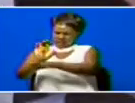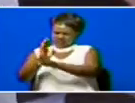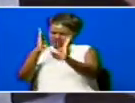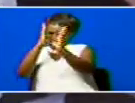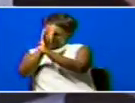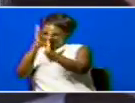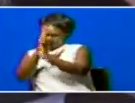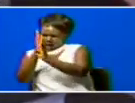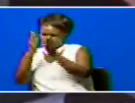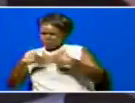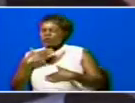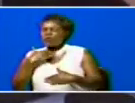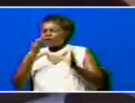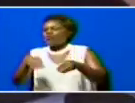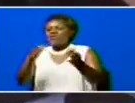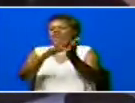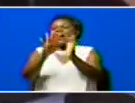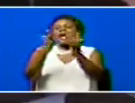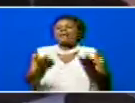anajificha. Anatoa Biblia.